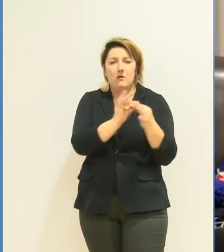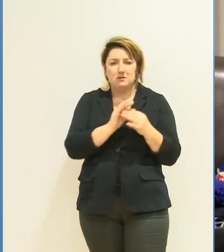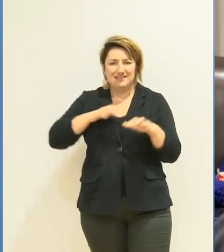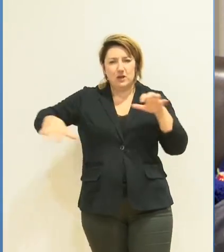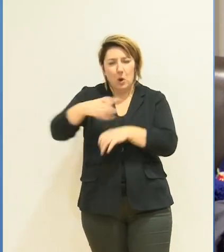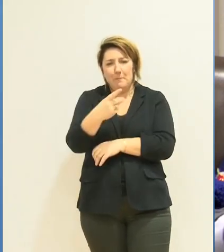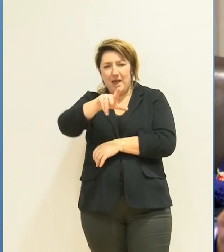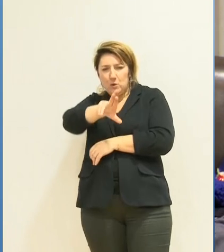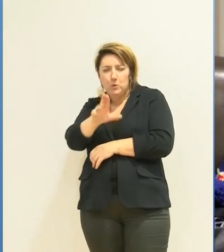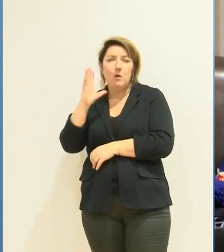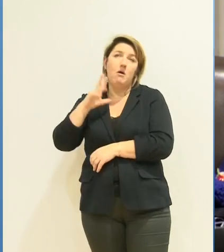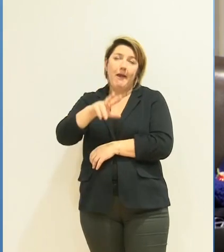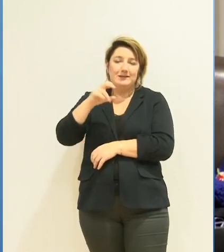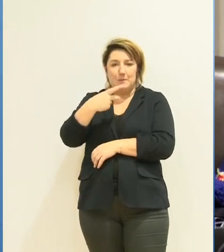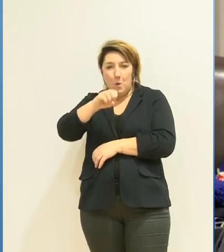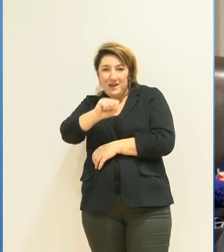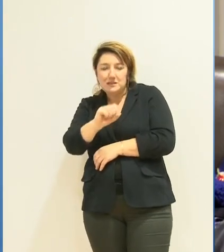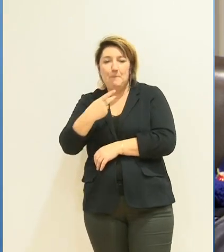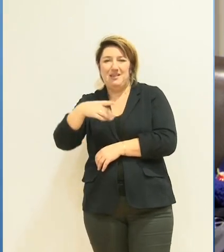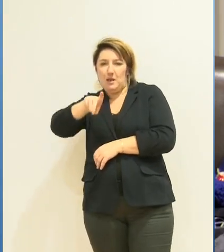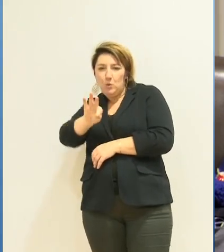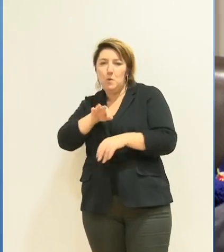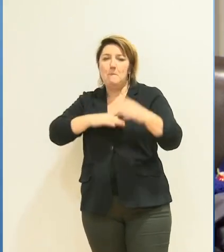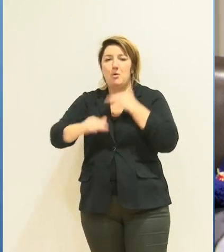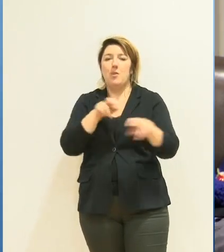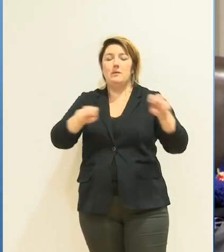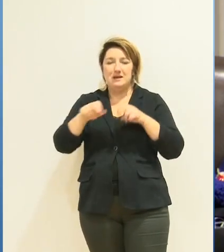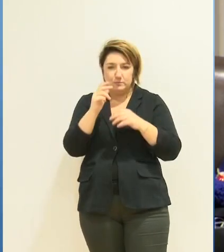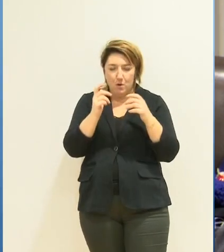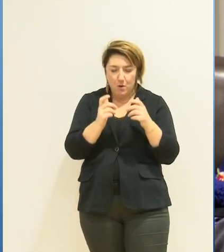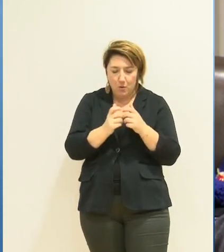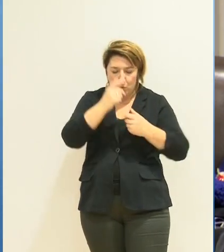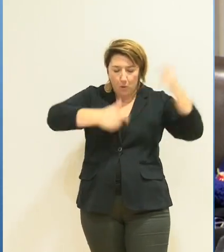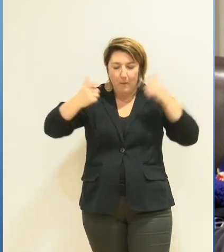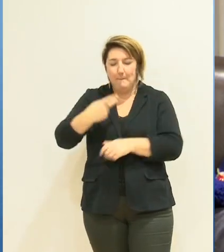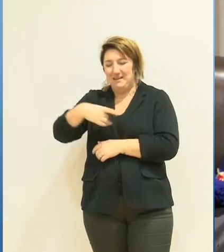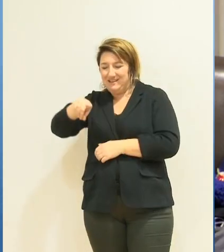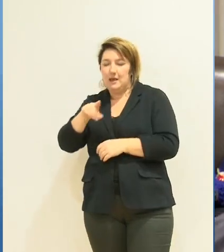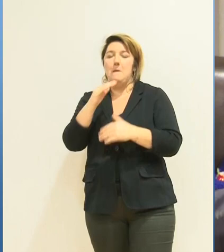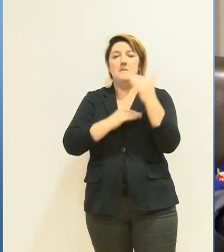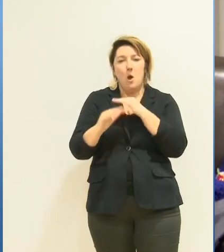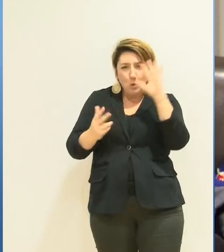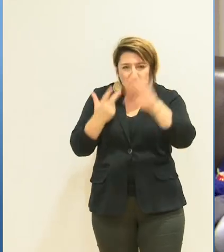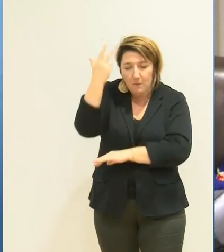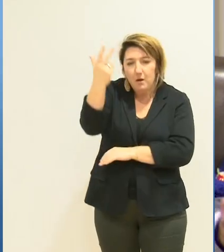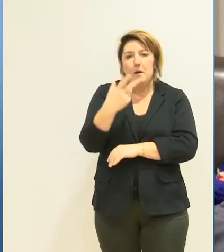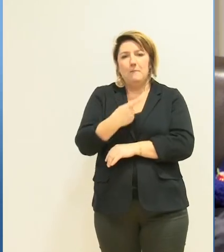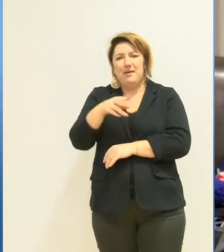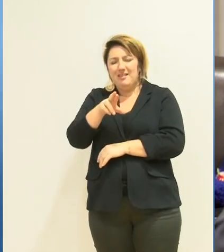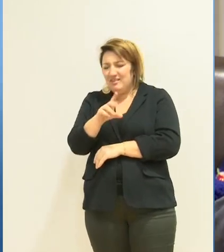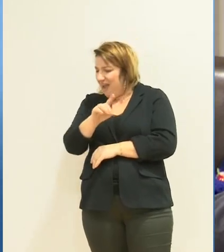s le bde uccle en déplacement urbain le des plans de développement durable le pprt plan de prévention des risques